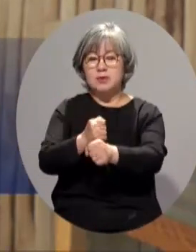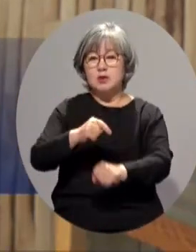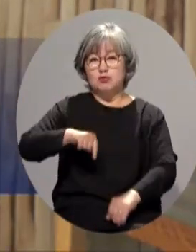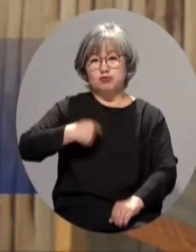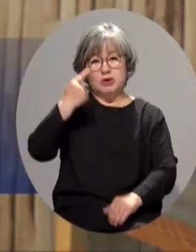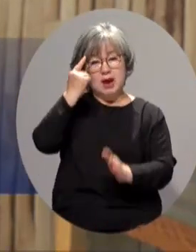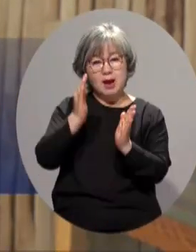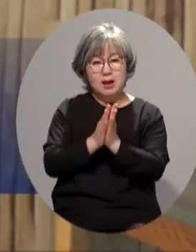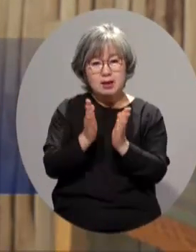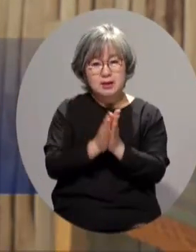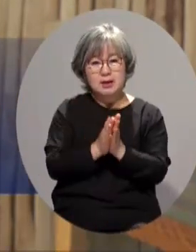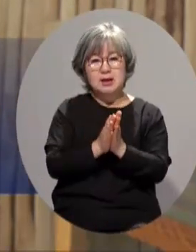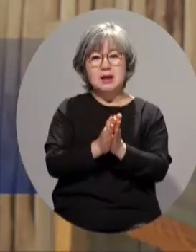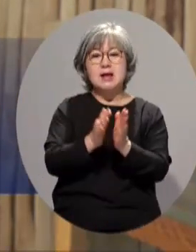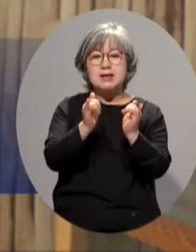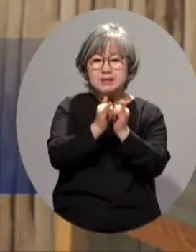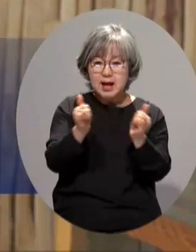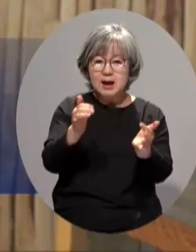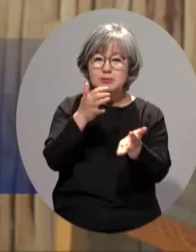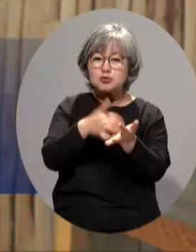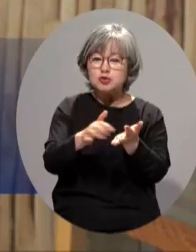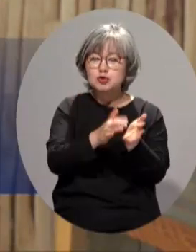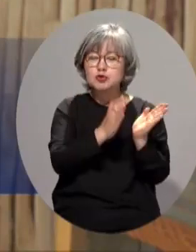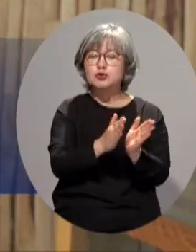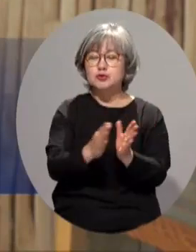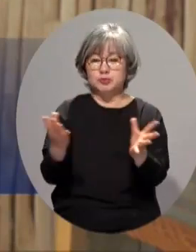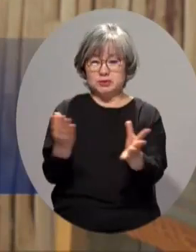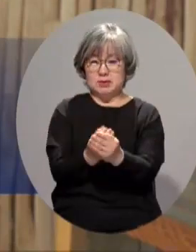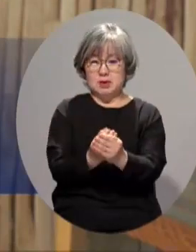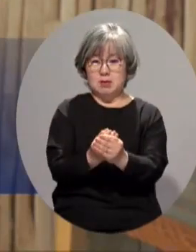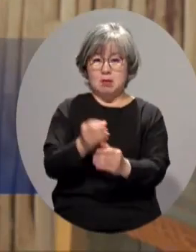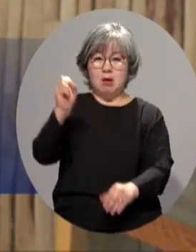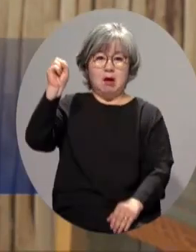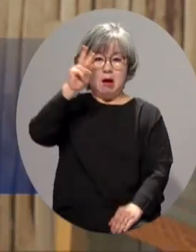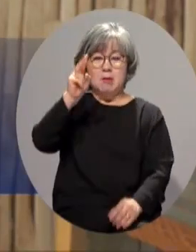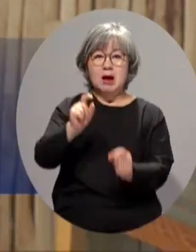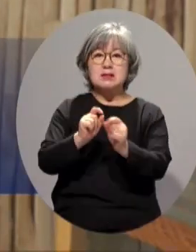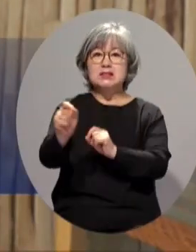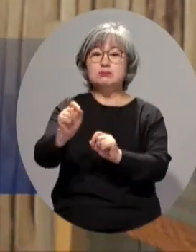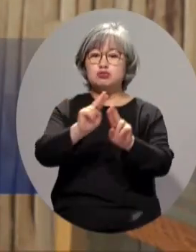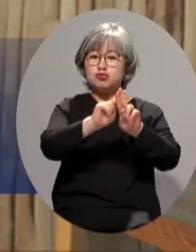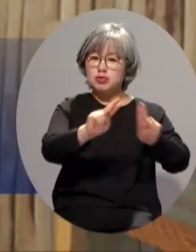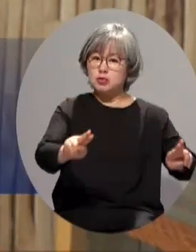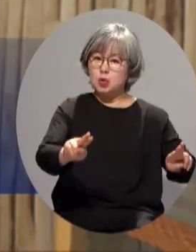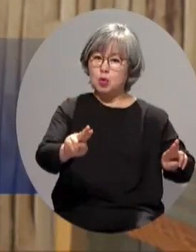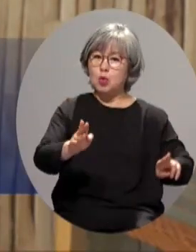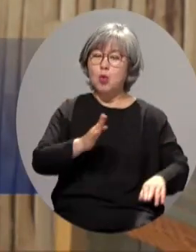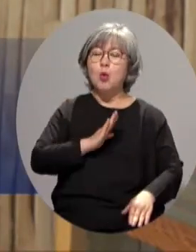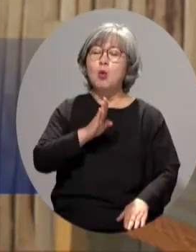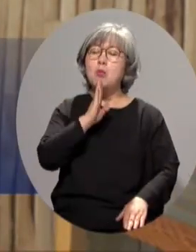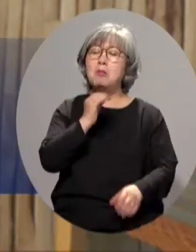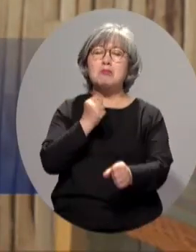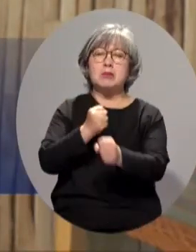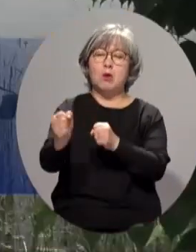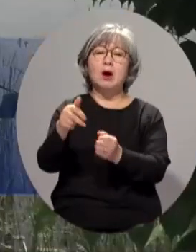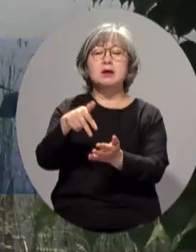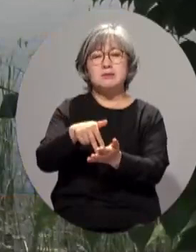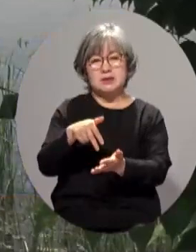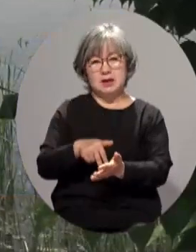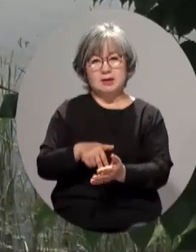나름대로 인력부터 시설 모든 것들 다 준비를 해놨는데 갑자기 지부 취소라고 하니까 저희도 되게 당황스러운